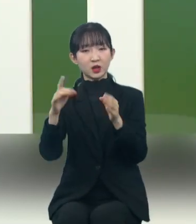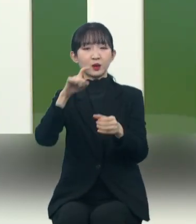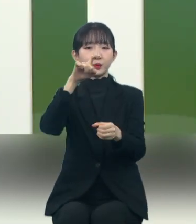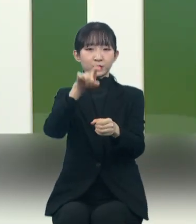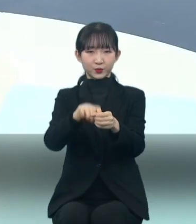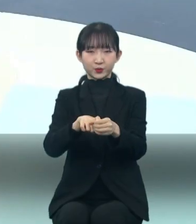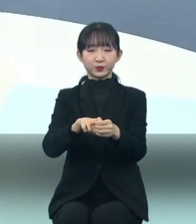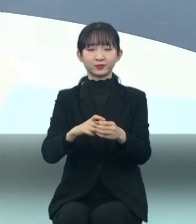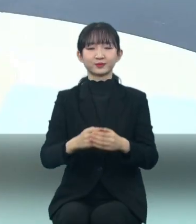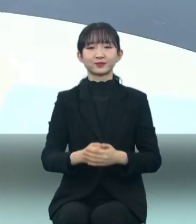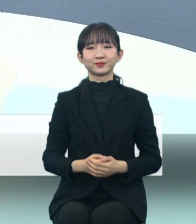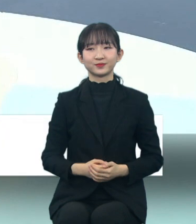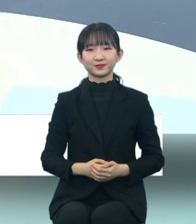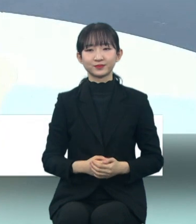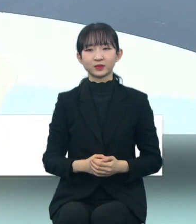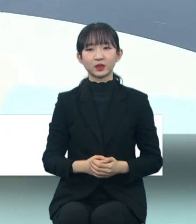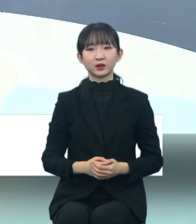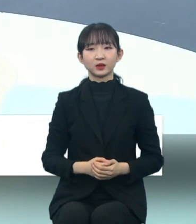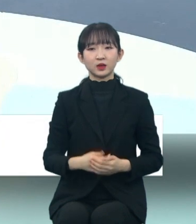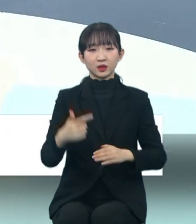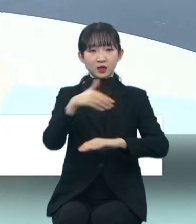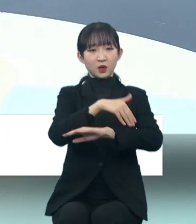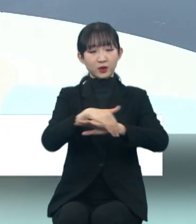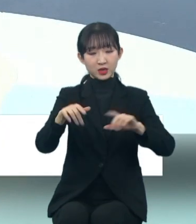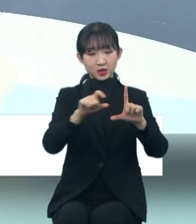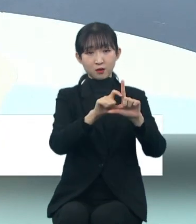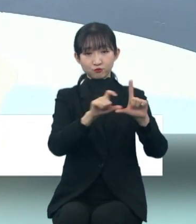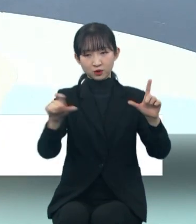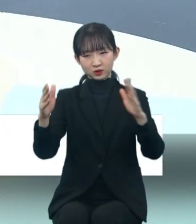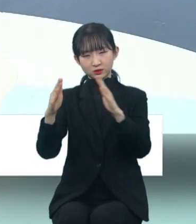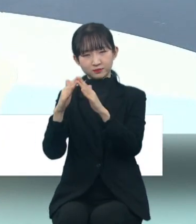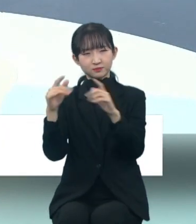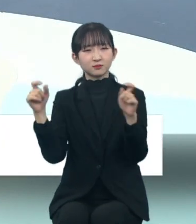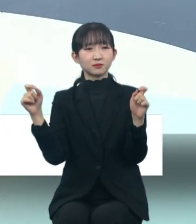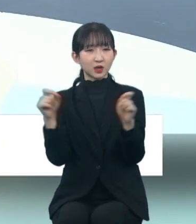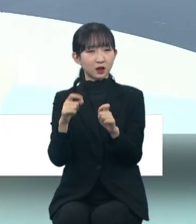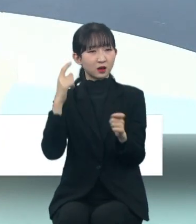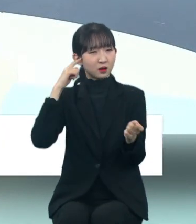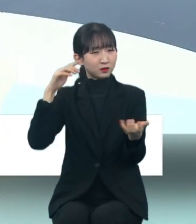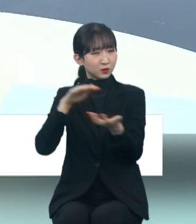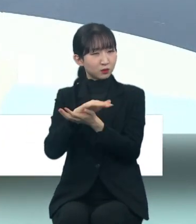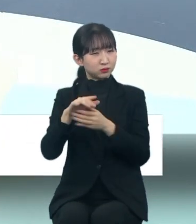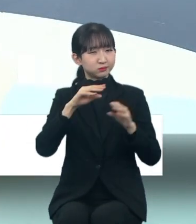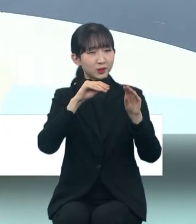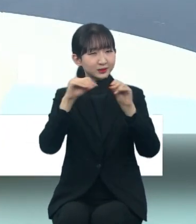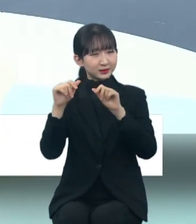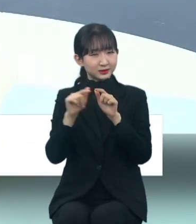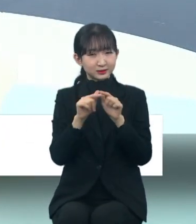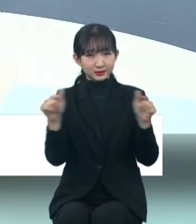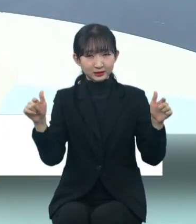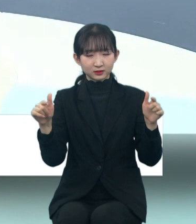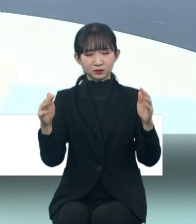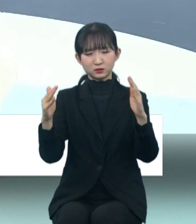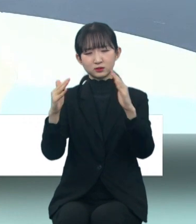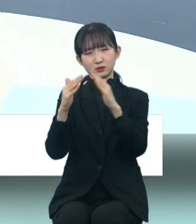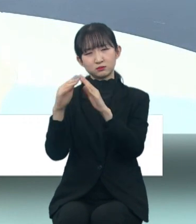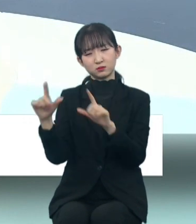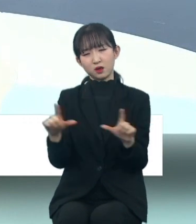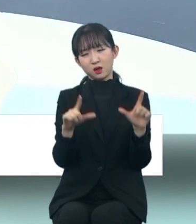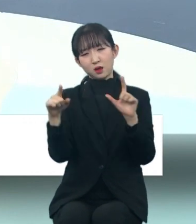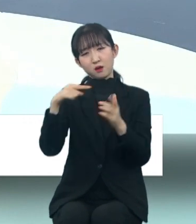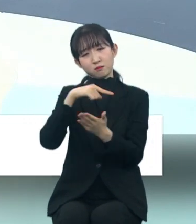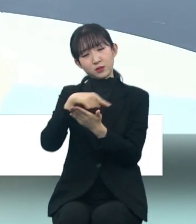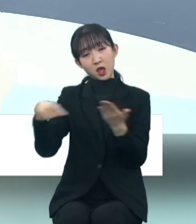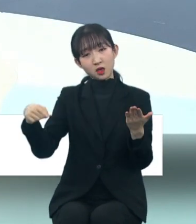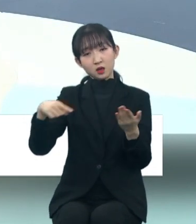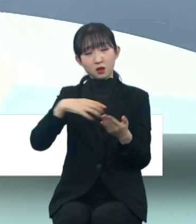계획입니다. 계획노선 일부가 주택과 인접해 있어 소음, 먼지 등 주거환경 피해에 대한 우려에